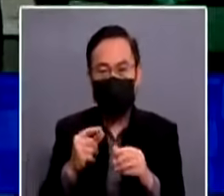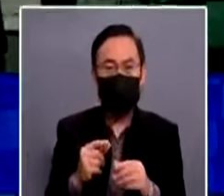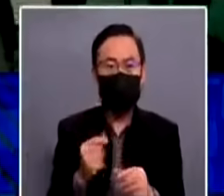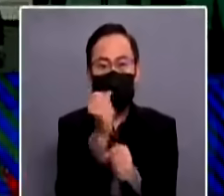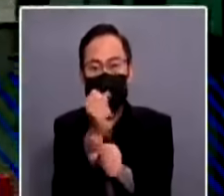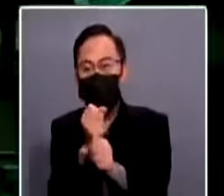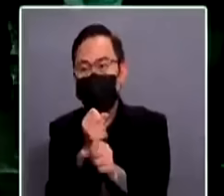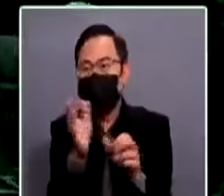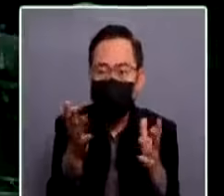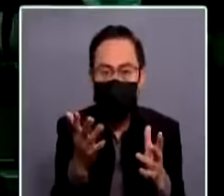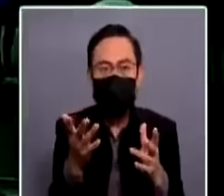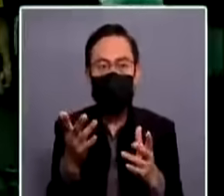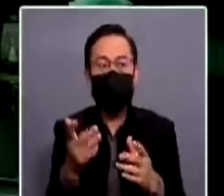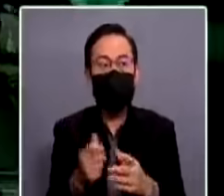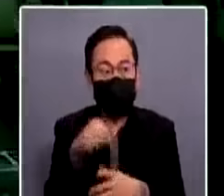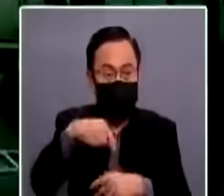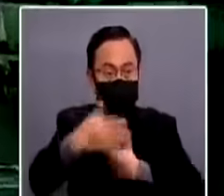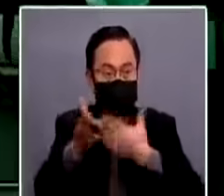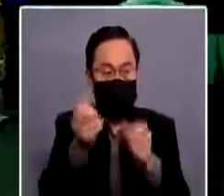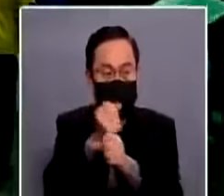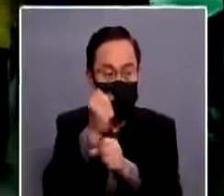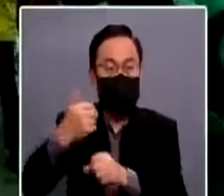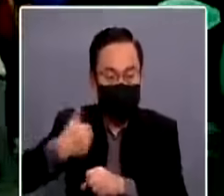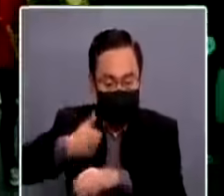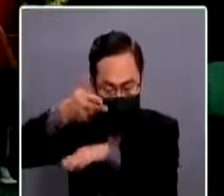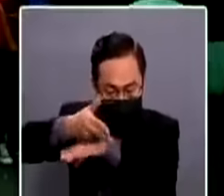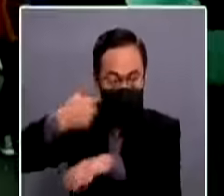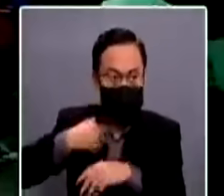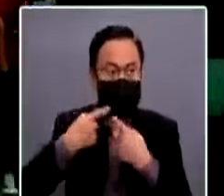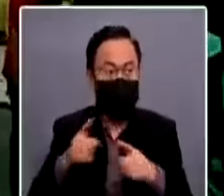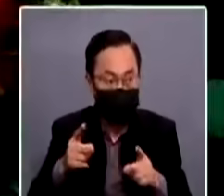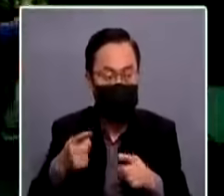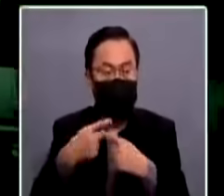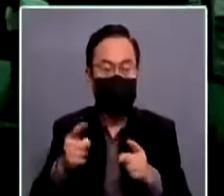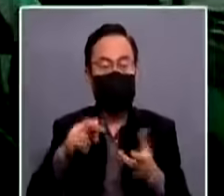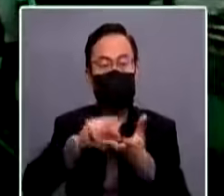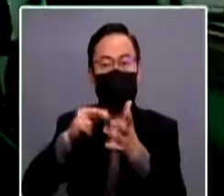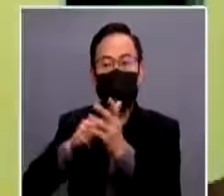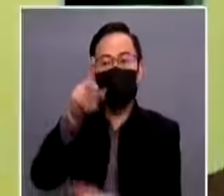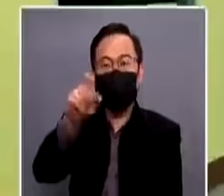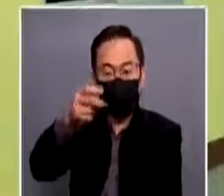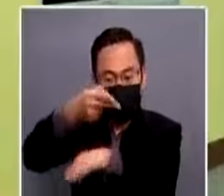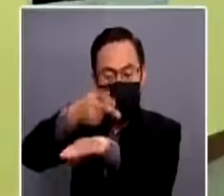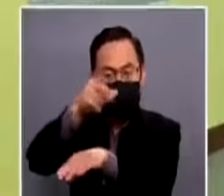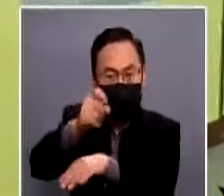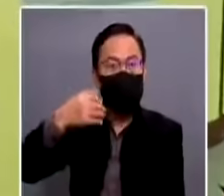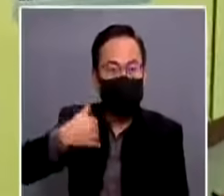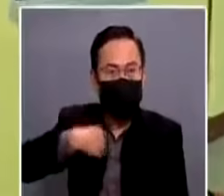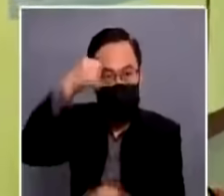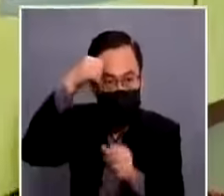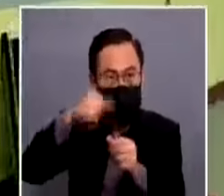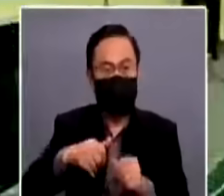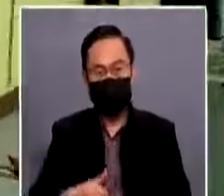ที่นี่ก็มีกล้องวงจรปิดอ่ะนะแต่ถามหน่อยว่าตัวอื่นอ่ะผู้กำกับโจ้เคยพูดออกมาเองไงว่าให้เคลียร์ใช่ไหมเ